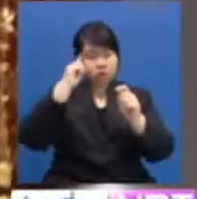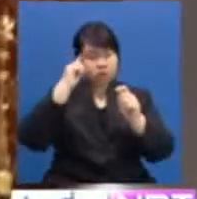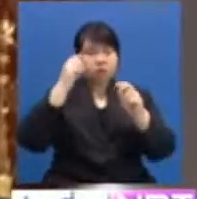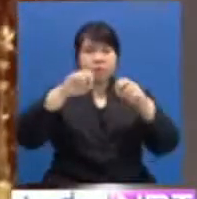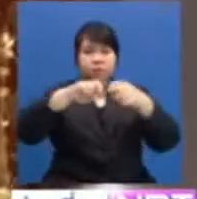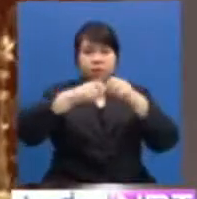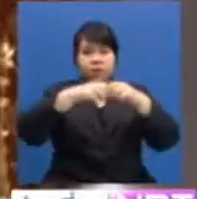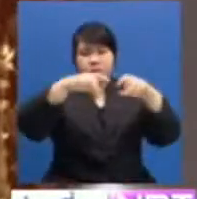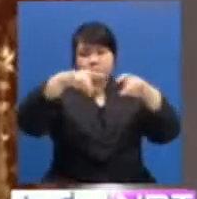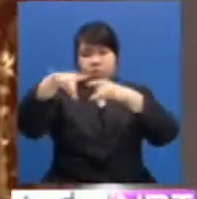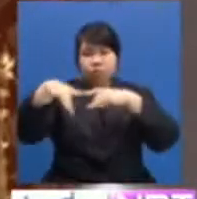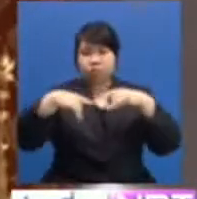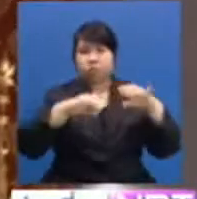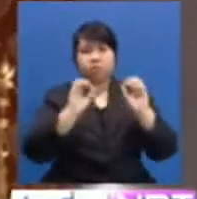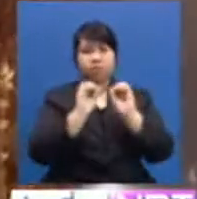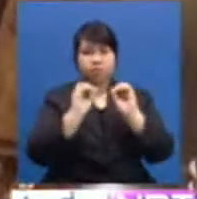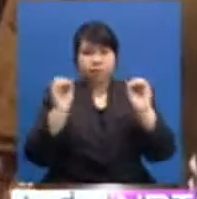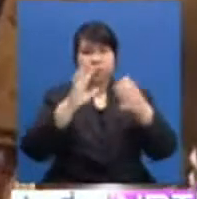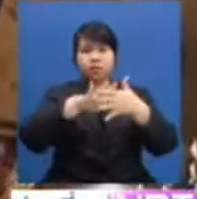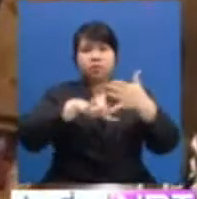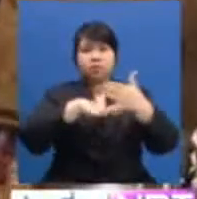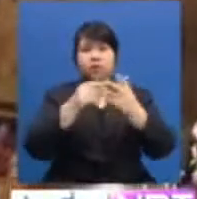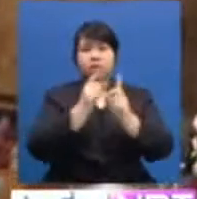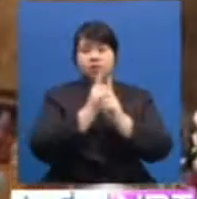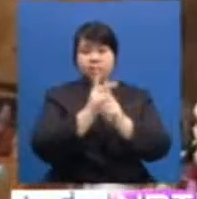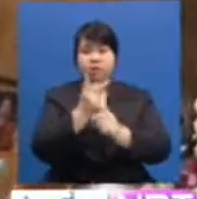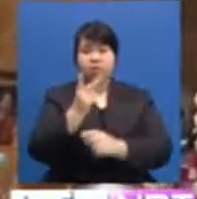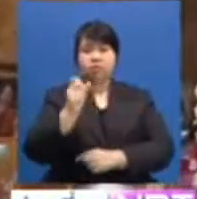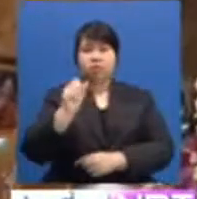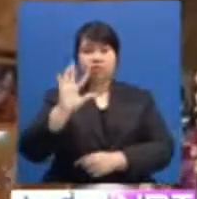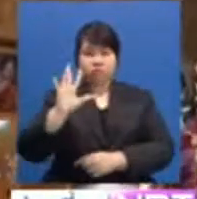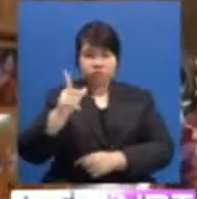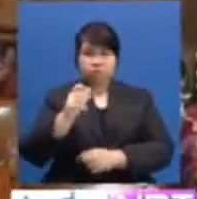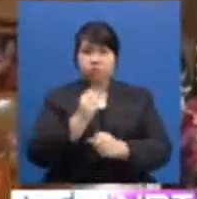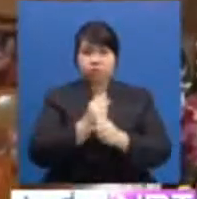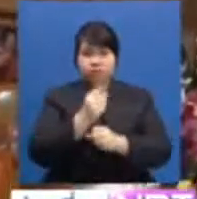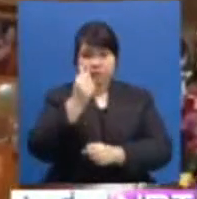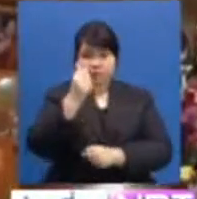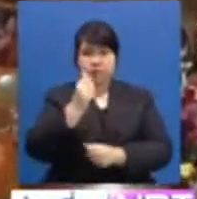แย้งตามนโยบายของคสช.ให้เกิดขึ้นกับประเทศไทยได้